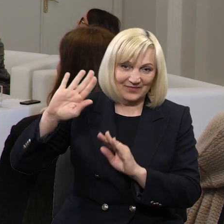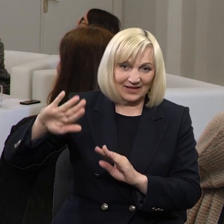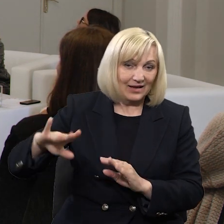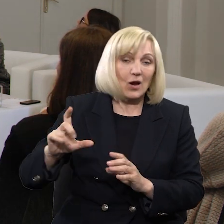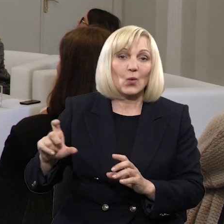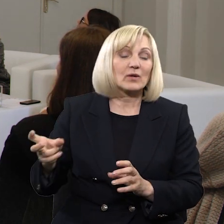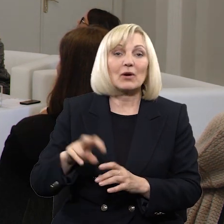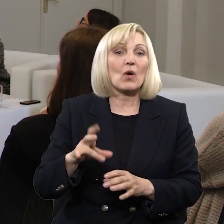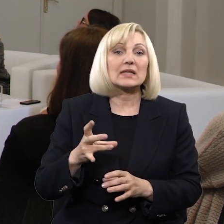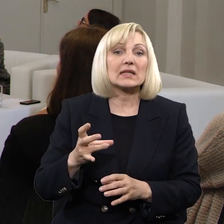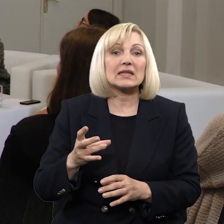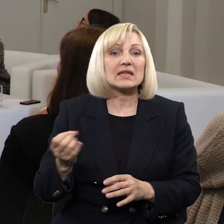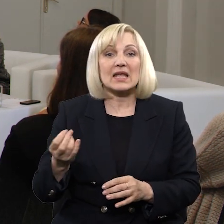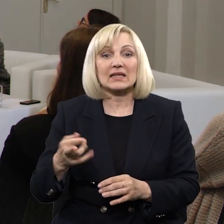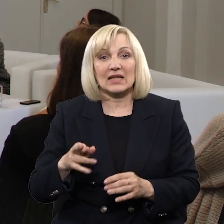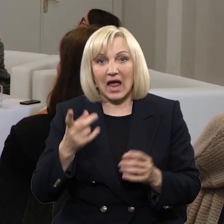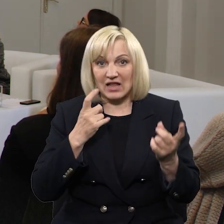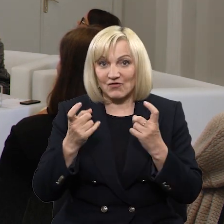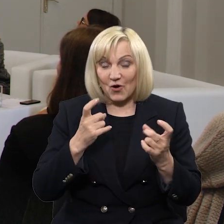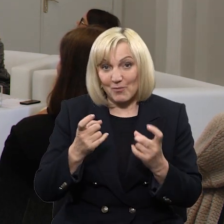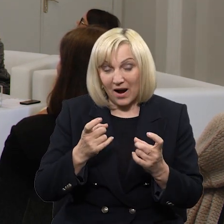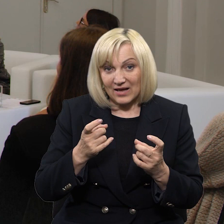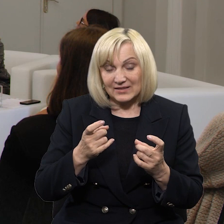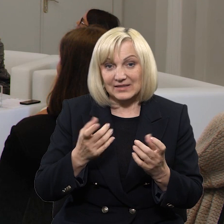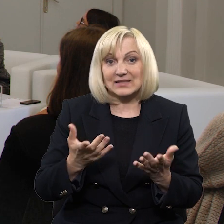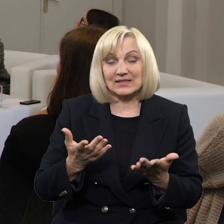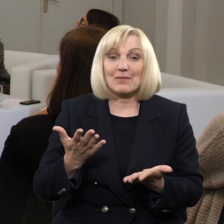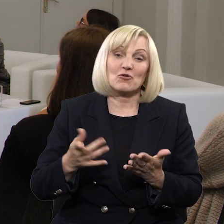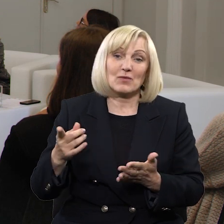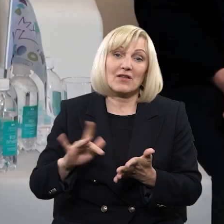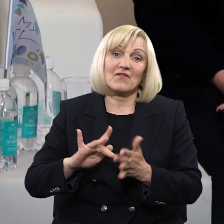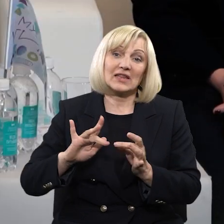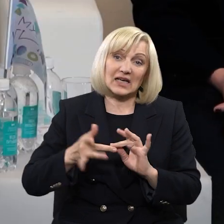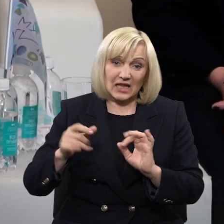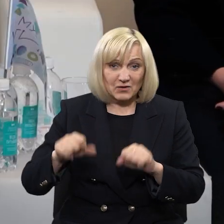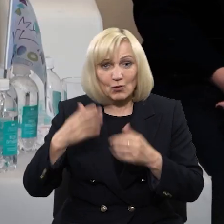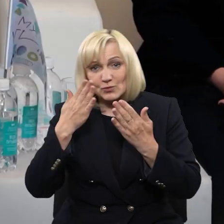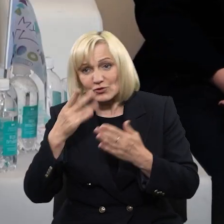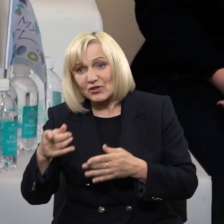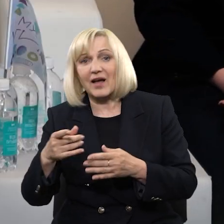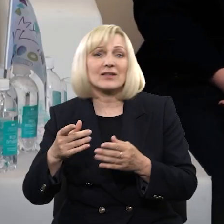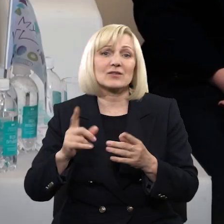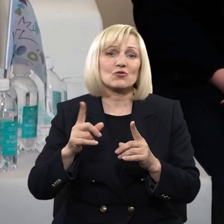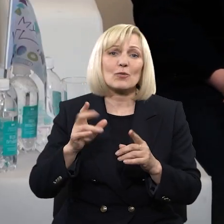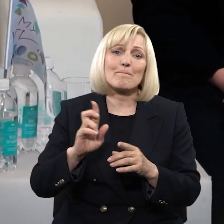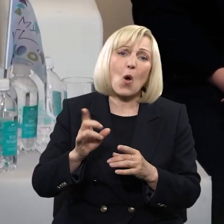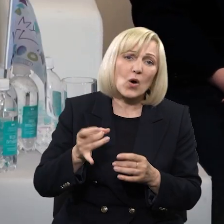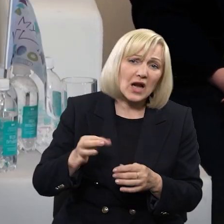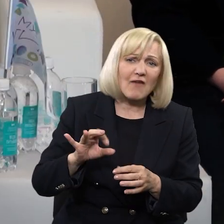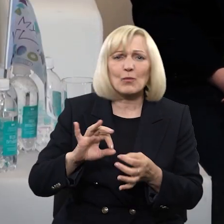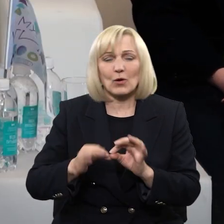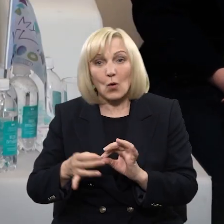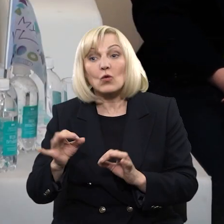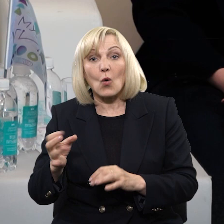не за информацией которая справедливо совершенно можно сказать может быть найдено в интернете и можно прочитать биографию узнать какие-то